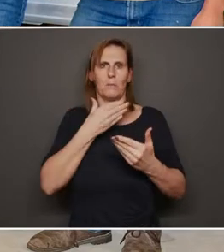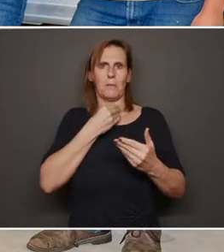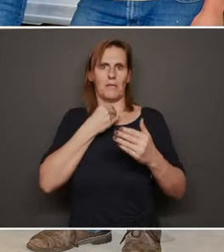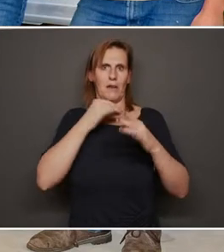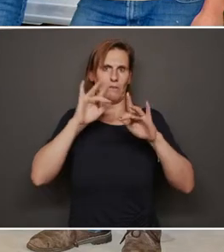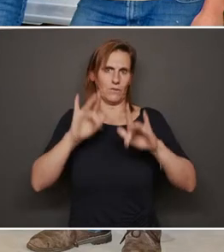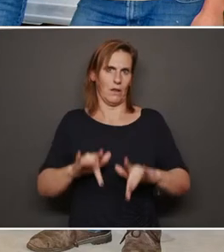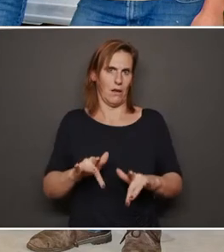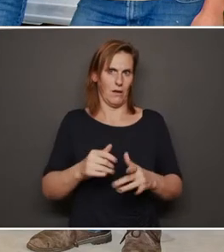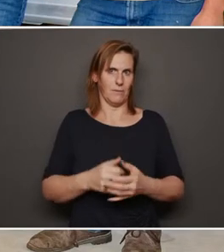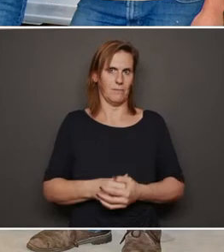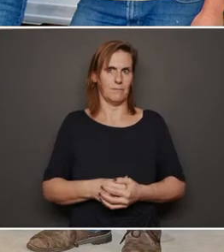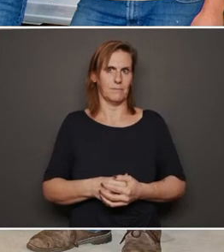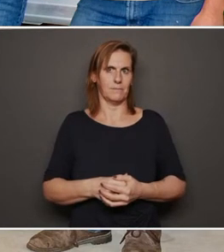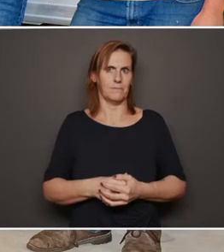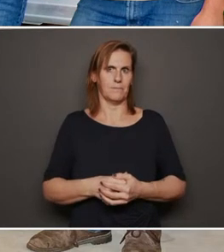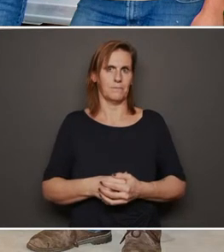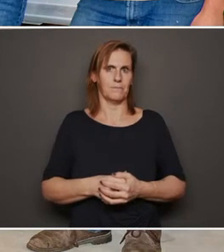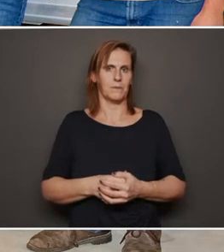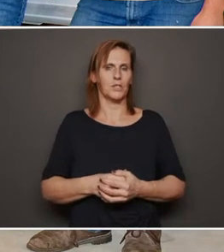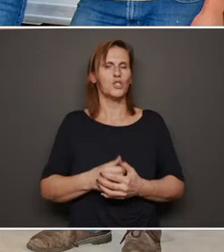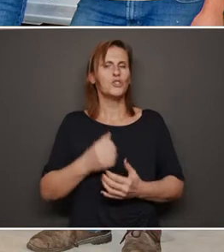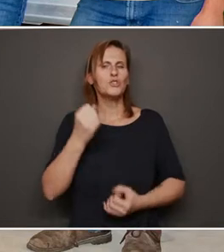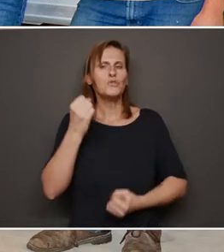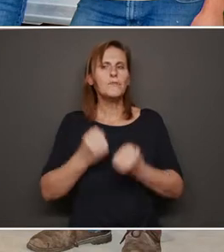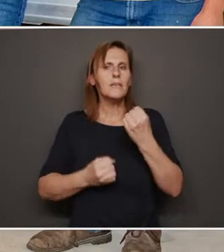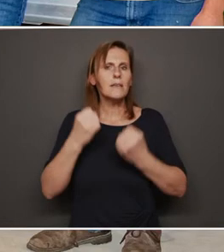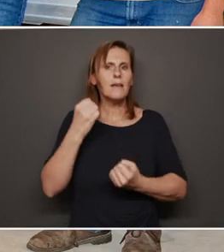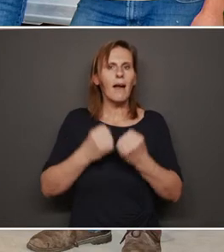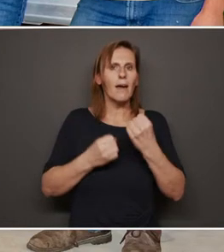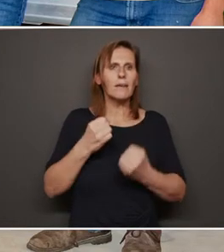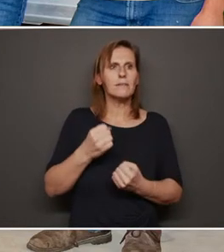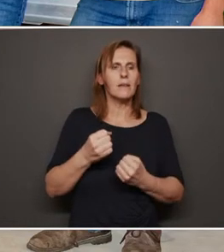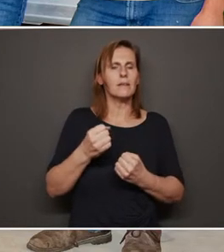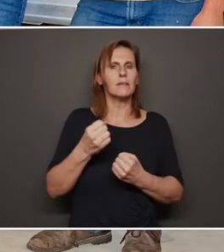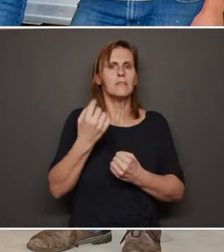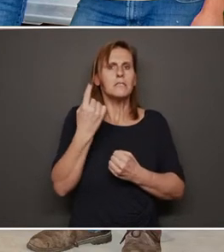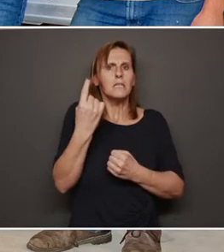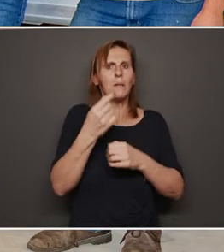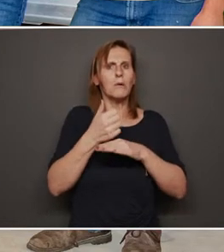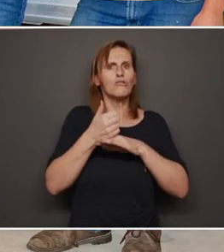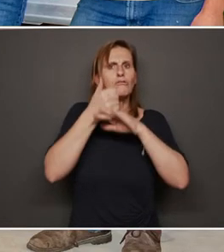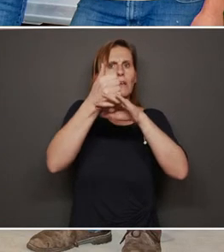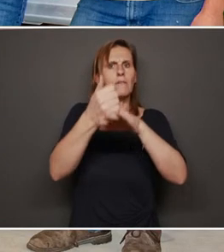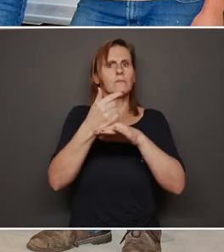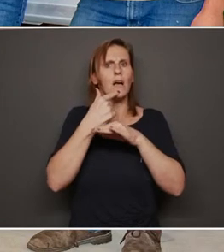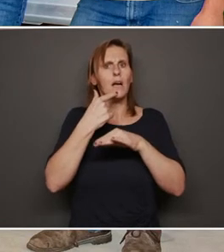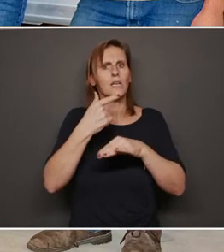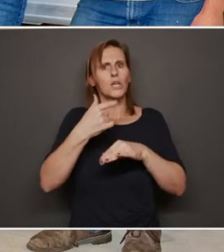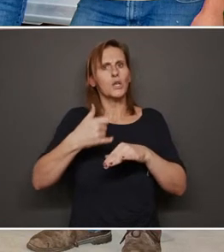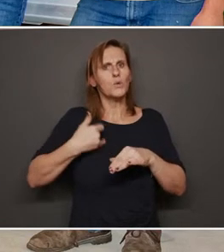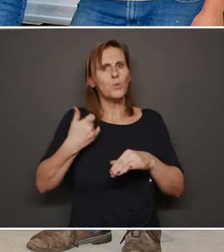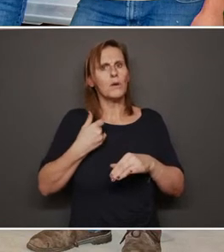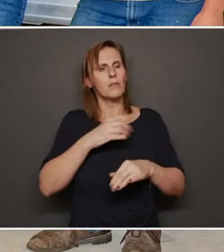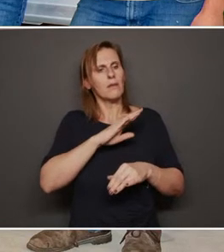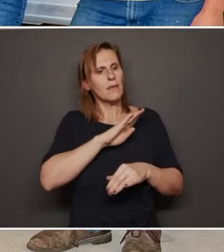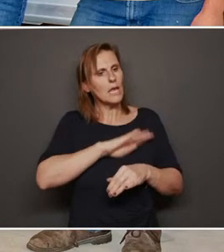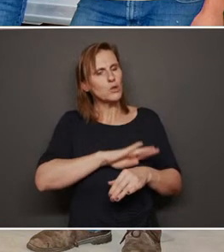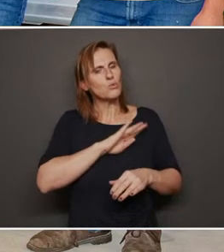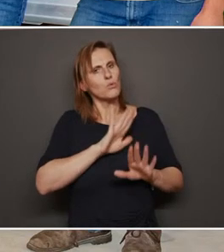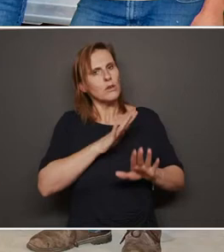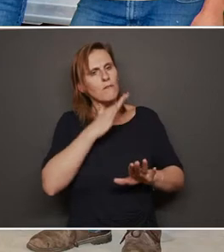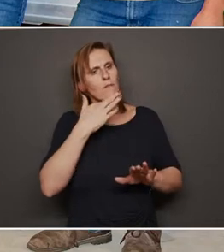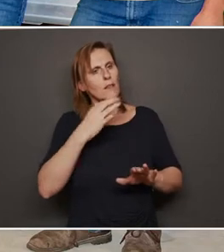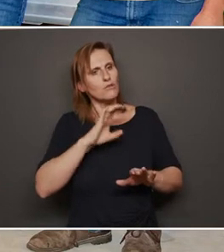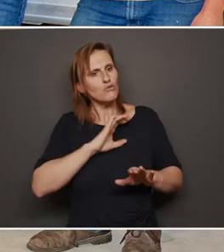Förderbedarf ergeben können. Bei Schwierigkeiten räumt Herr Hechenbleikner den Jugendlichen geduldig viele Chancen ein, sich